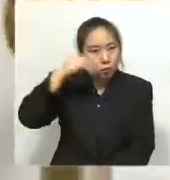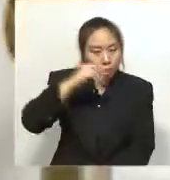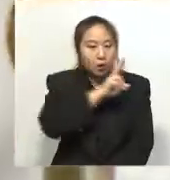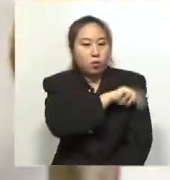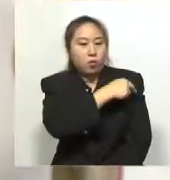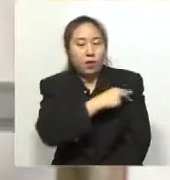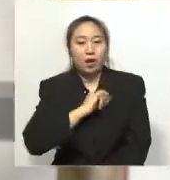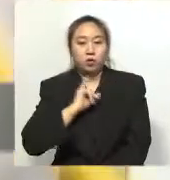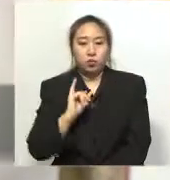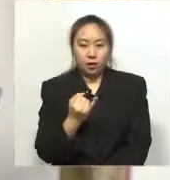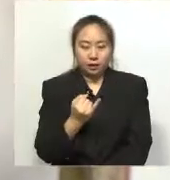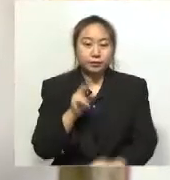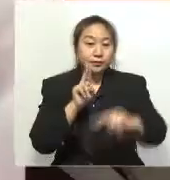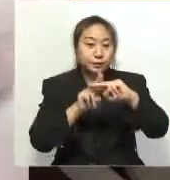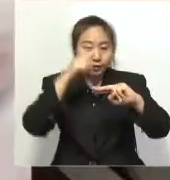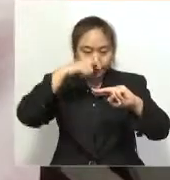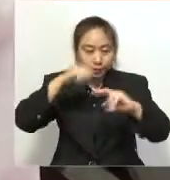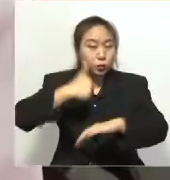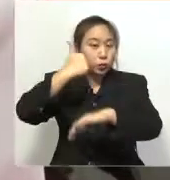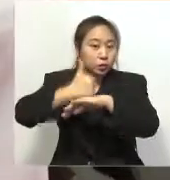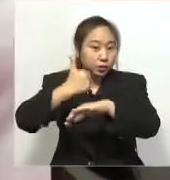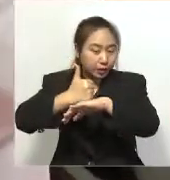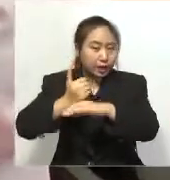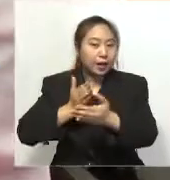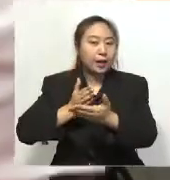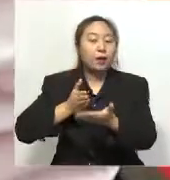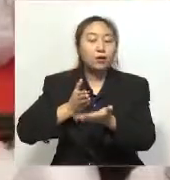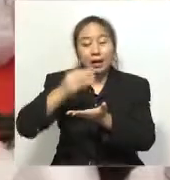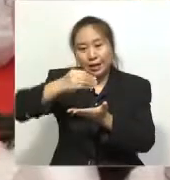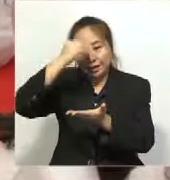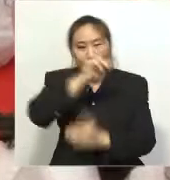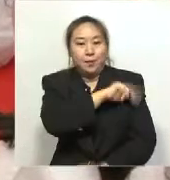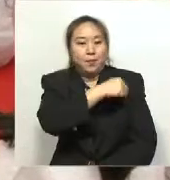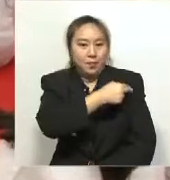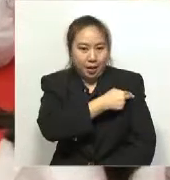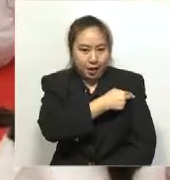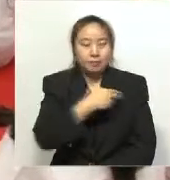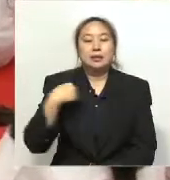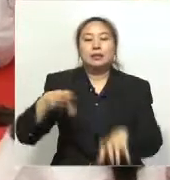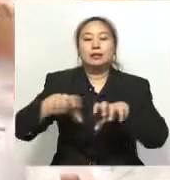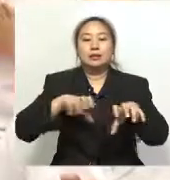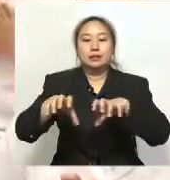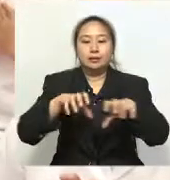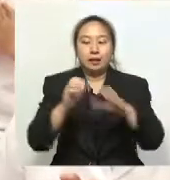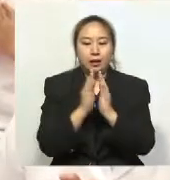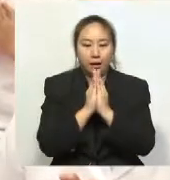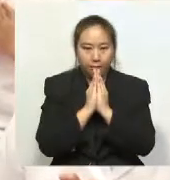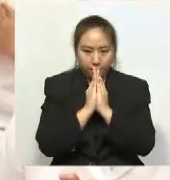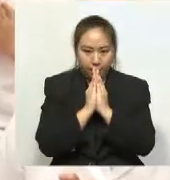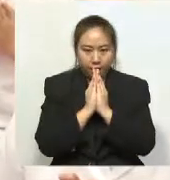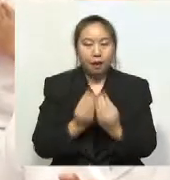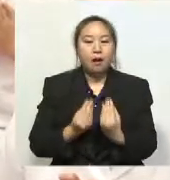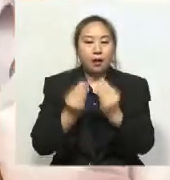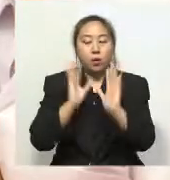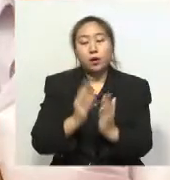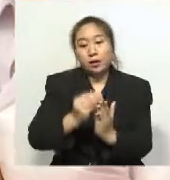ฬาลงกรณ์สภากาชาดไทยและคณะบดีคณะแพทยศาสตร์จุฬาลงกรณ์มหาวิทยาลัยจะจัดพิธีอาจารย์ปูชาขึ้นค่ะเพื่อให้